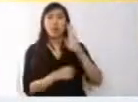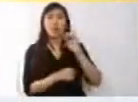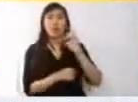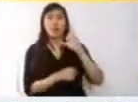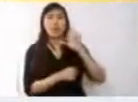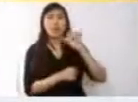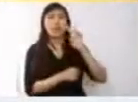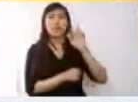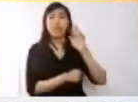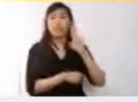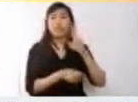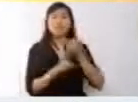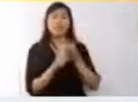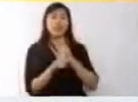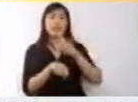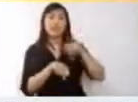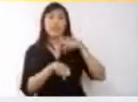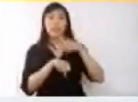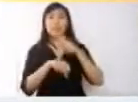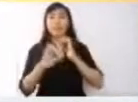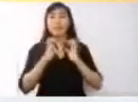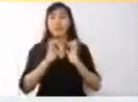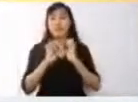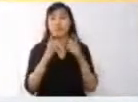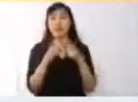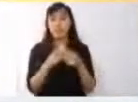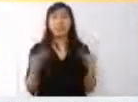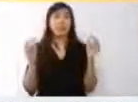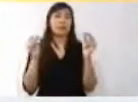Good morning, Secretary.